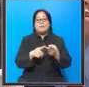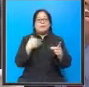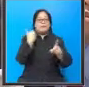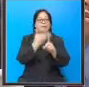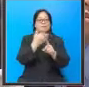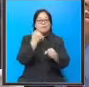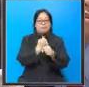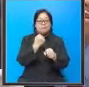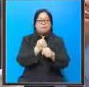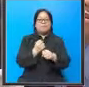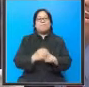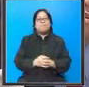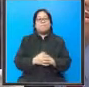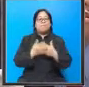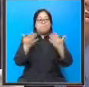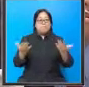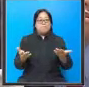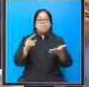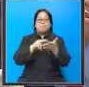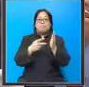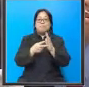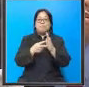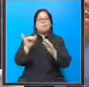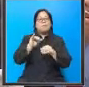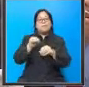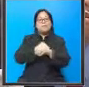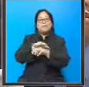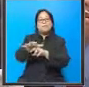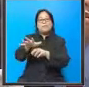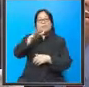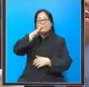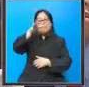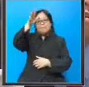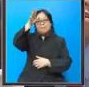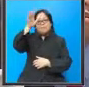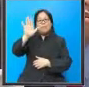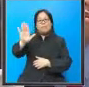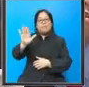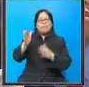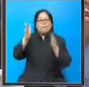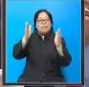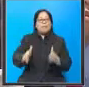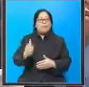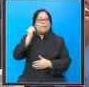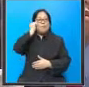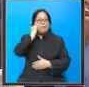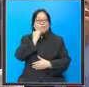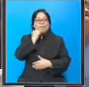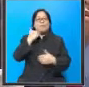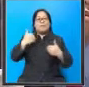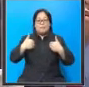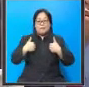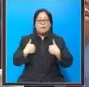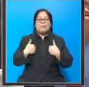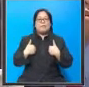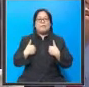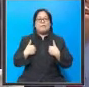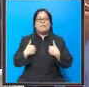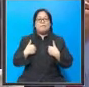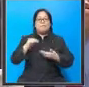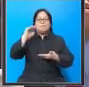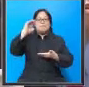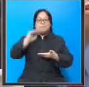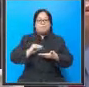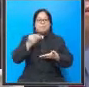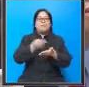telah dibuang kerja maka secara tidak langsung ibukota dari golongan warga emas ini juga mengalami mengalami